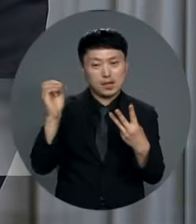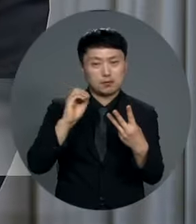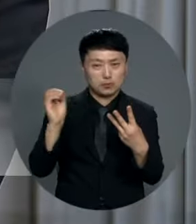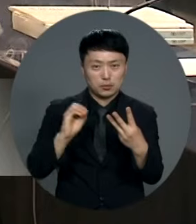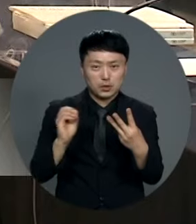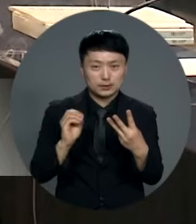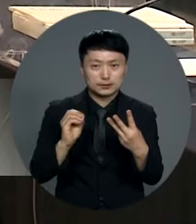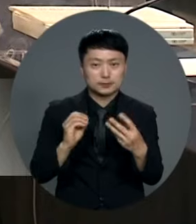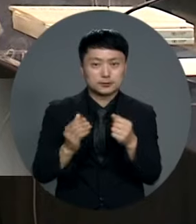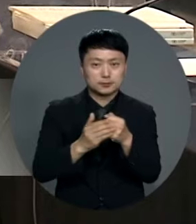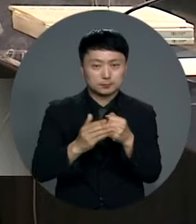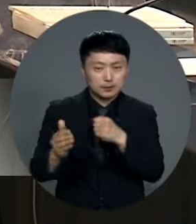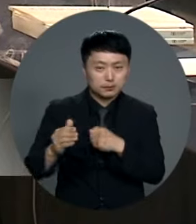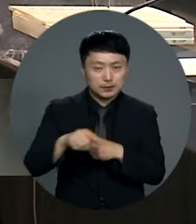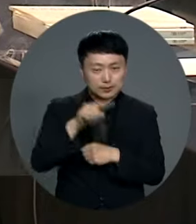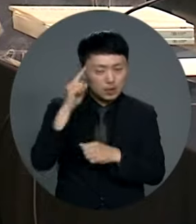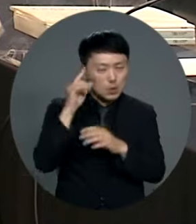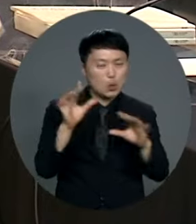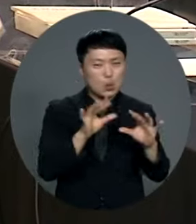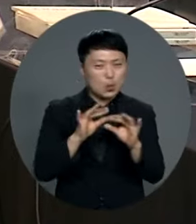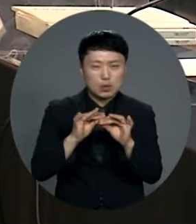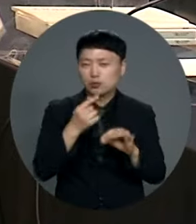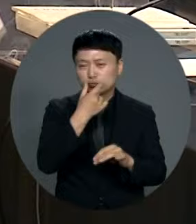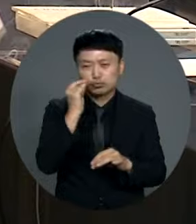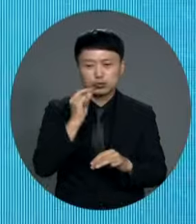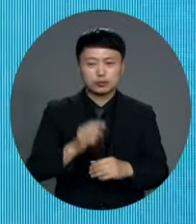여론 지지를 받지 못하면서 가로막혔습니다.